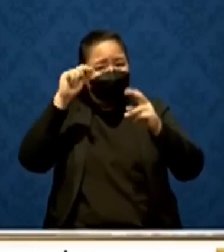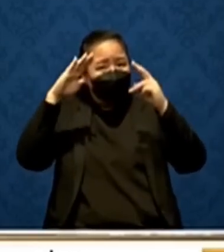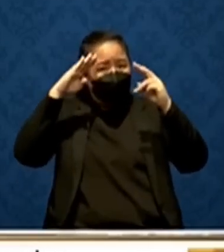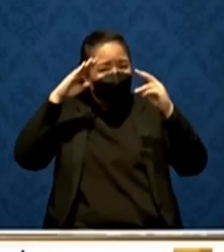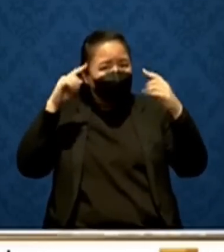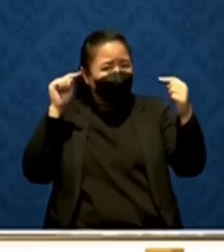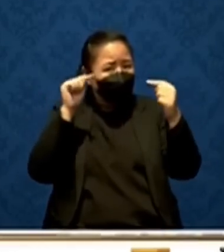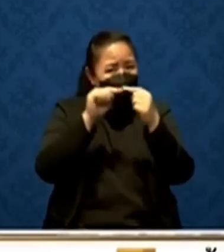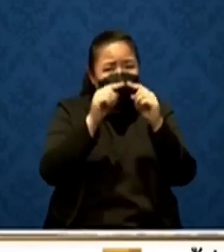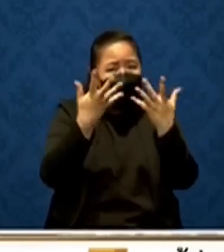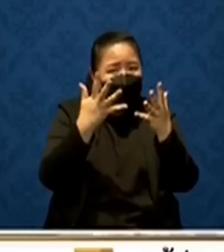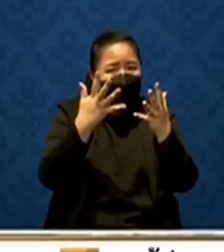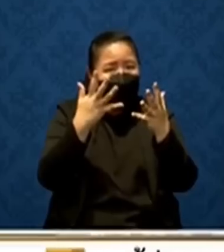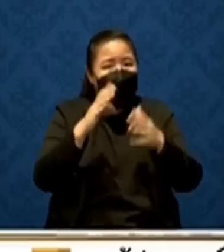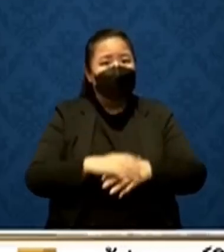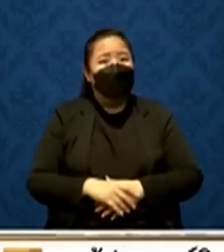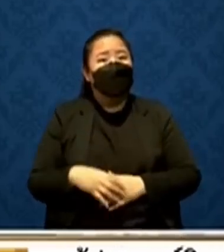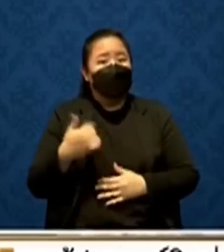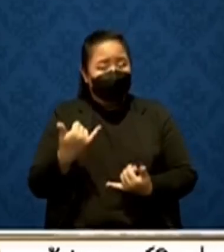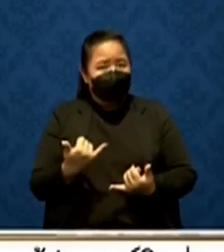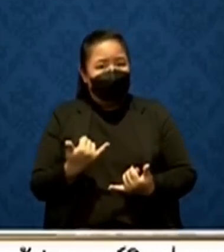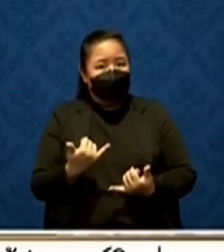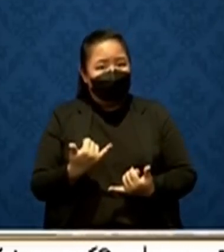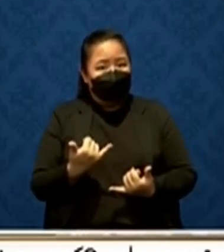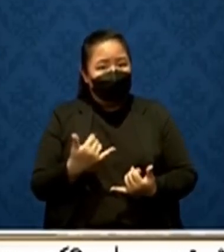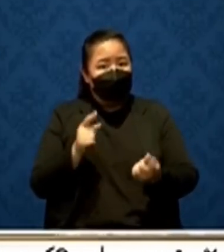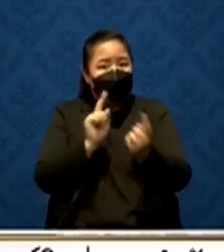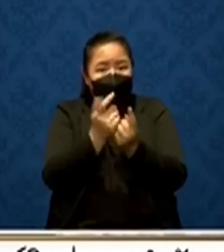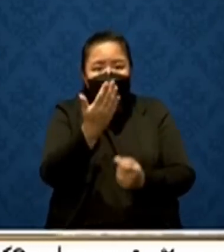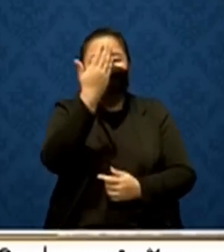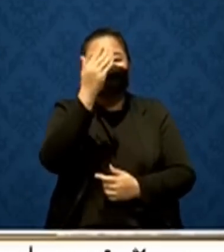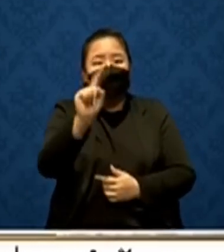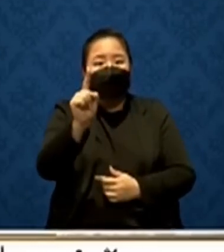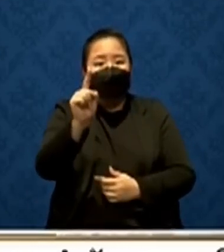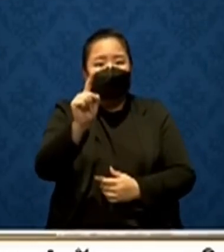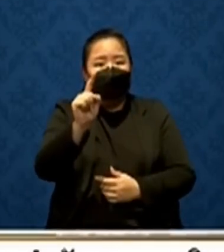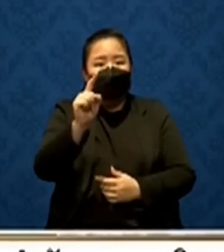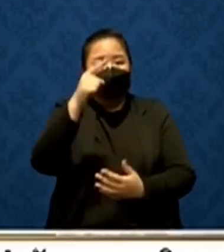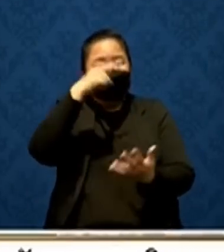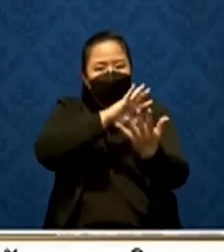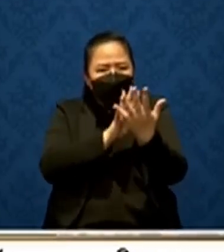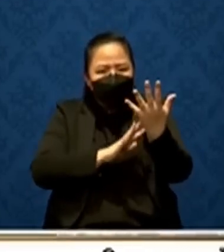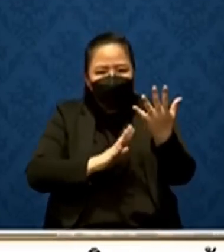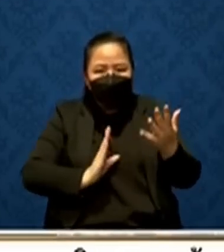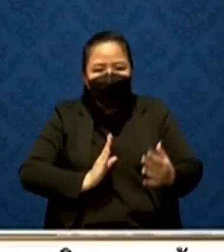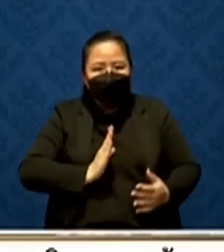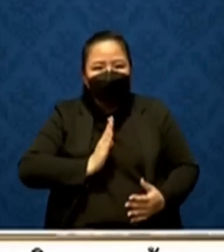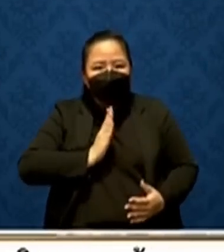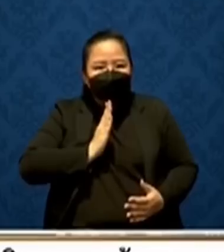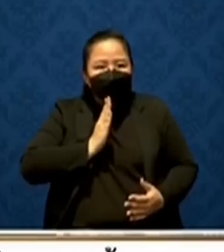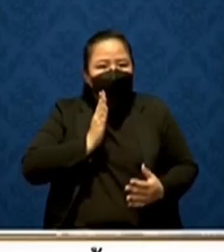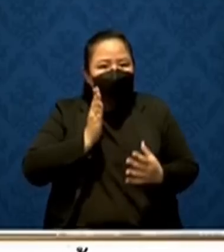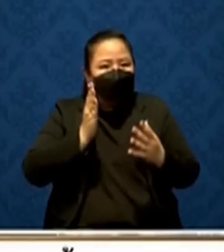เด็กประยุทธ์จันทร์โอชาคือเหตุการณ์ที่เพิ่งเกิดขึ้นมาทำให้ประเทศชาติเสียเกียรติภูมิและ